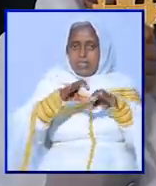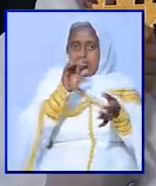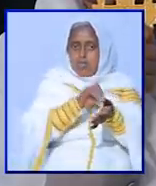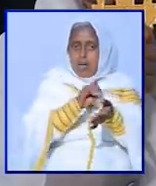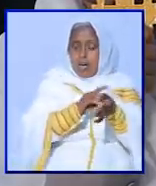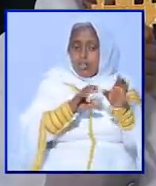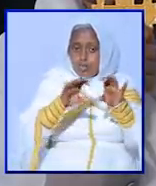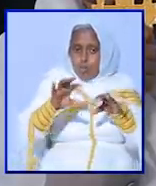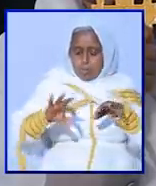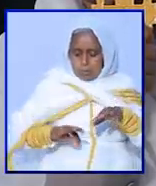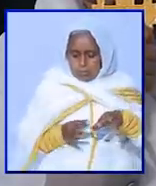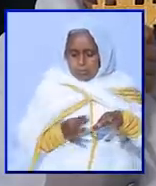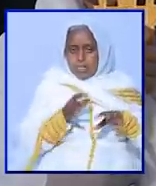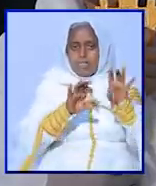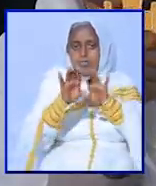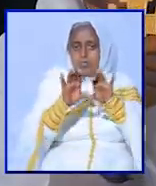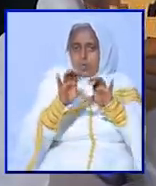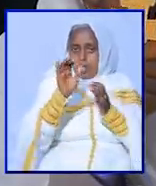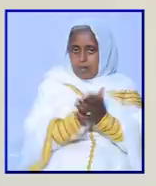እንዲጠግን እንዲሰፋ አደረገ።